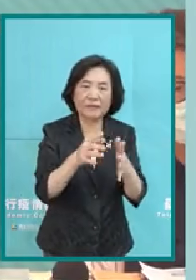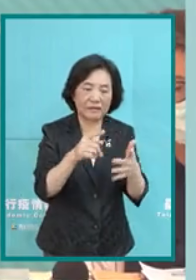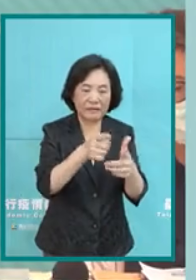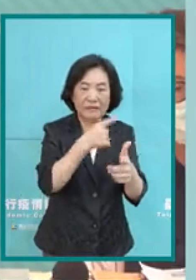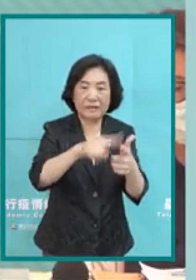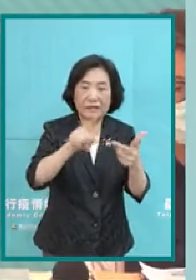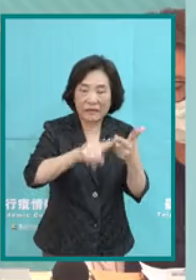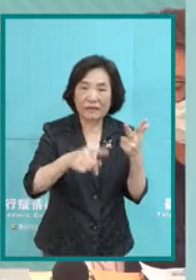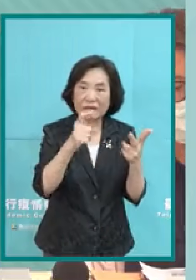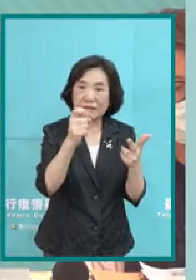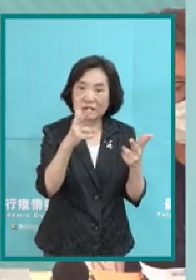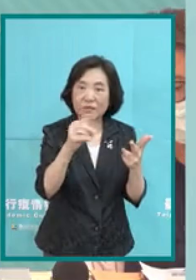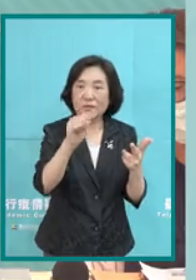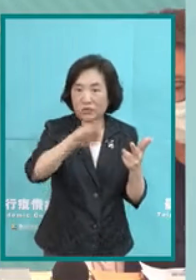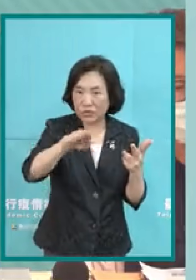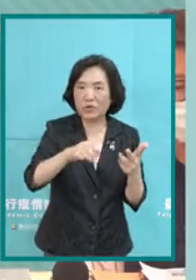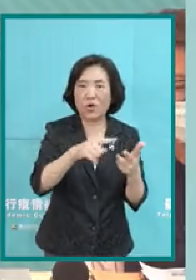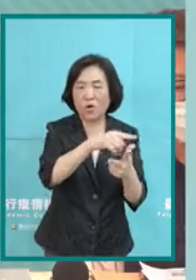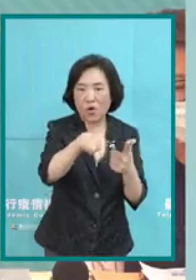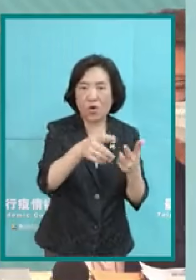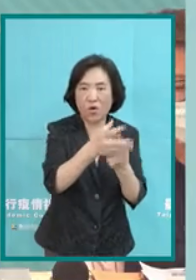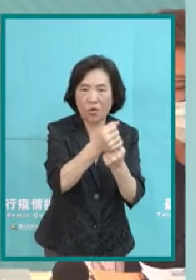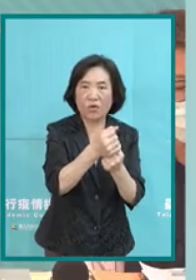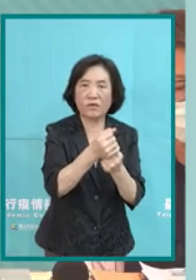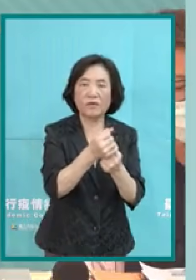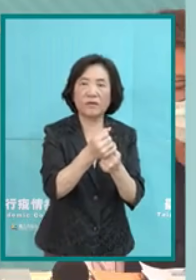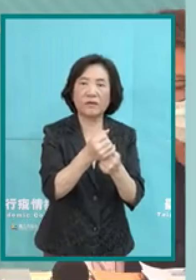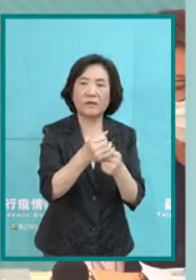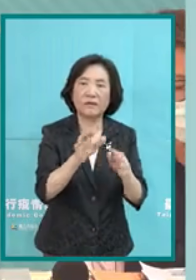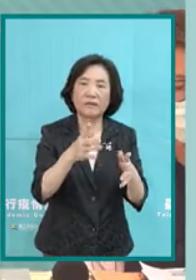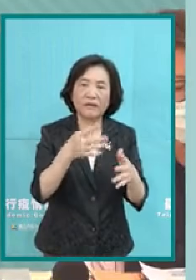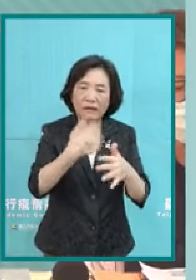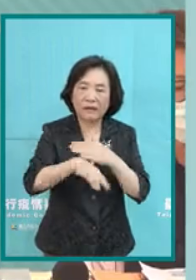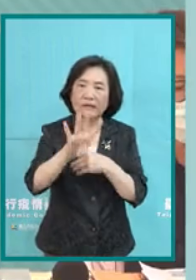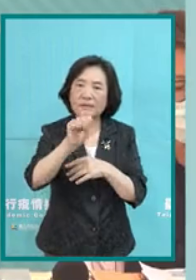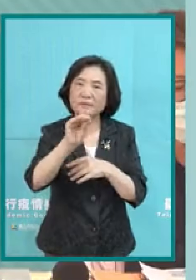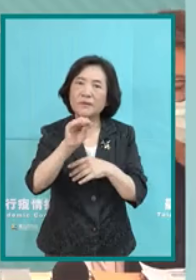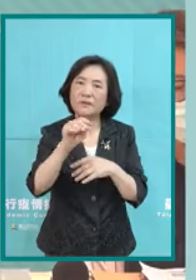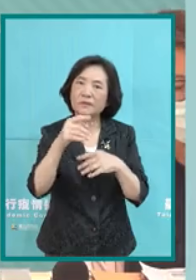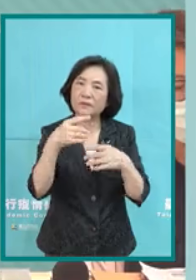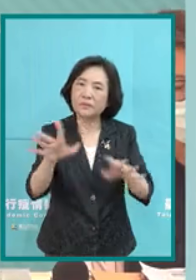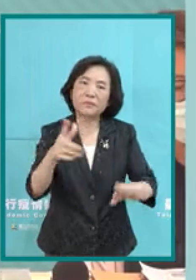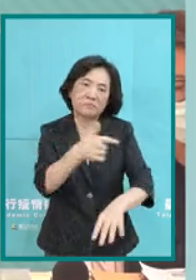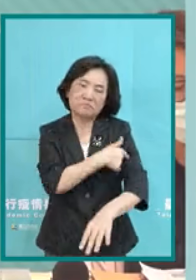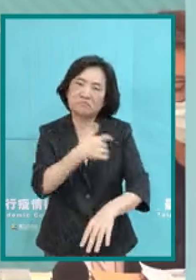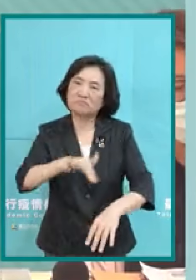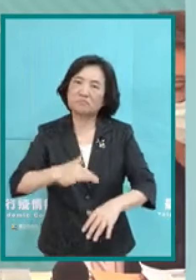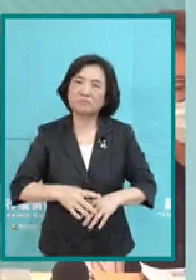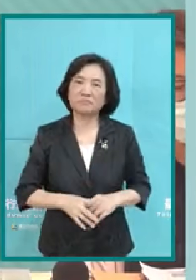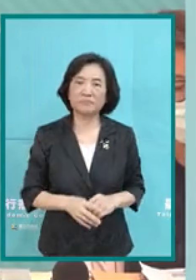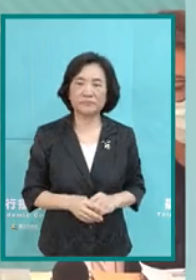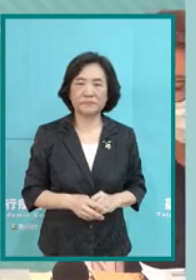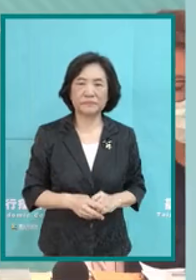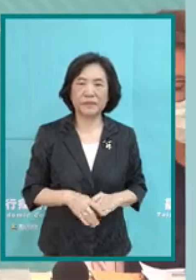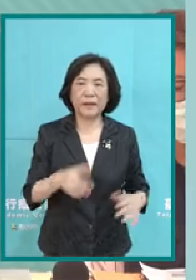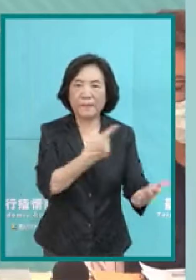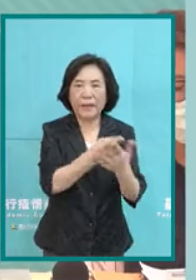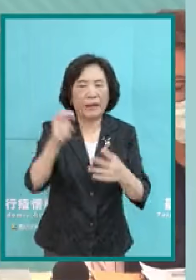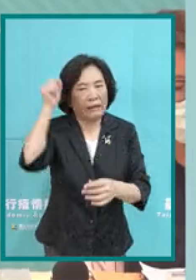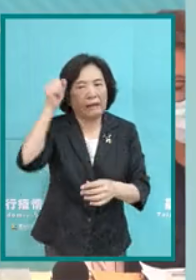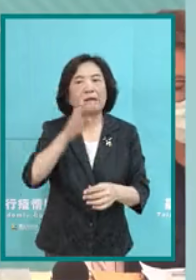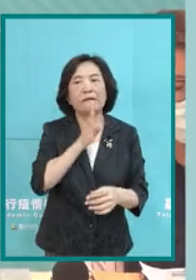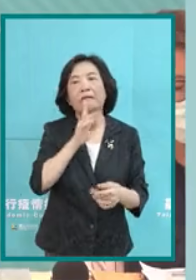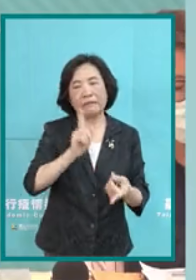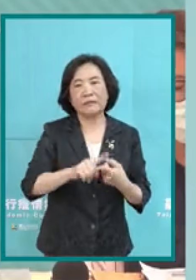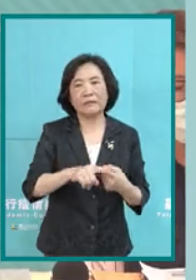加起来就129000，打了88000，还有40000人没有打。所以事实上大家的抗议是真的，因为